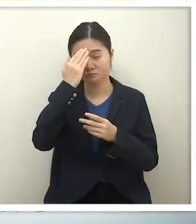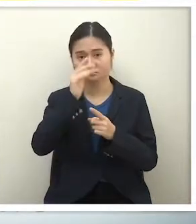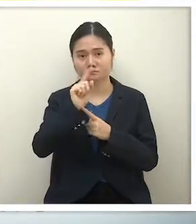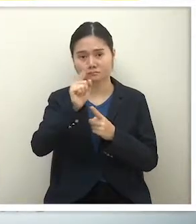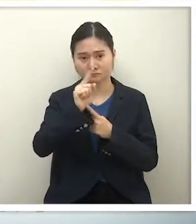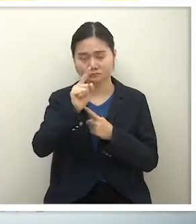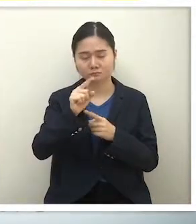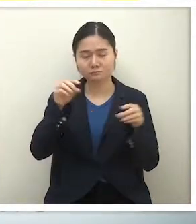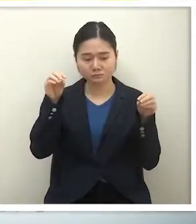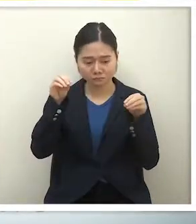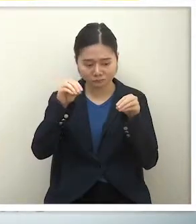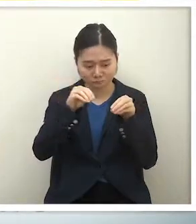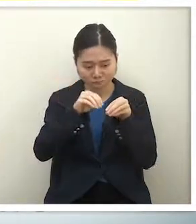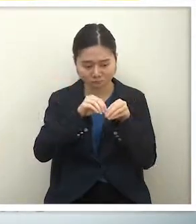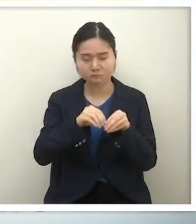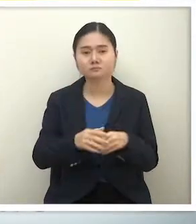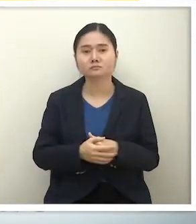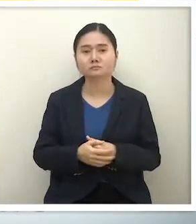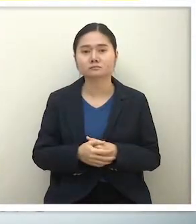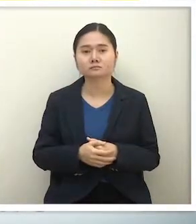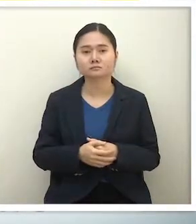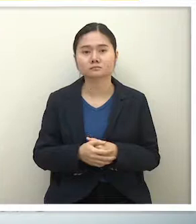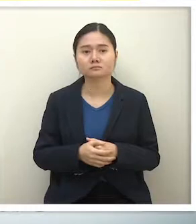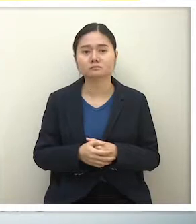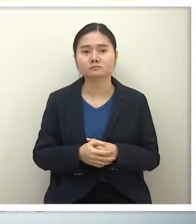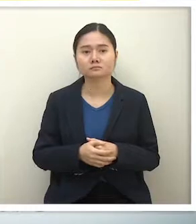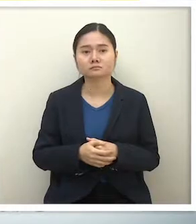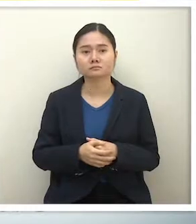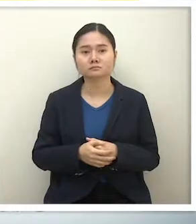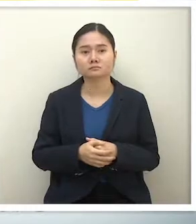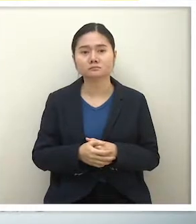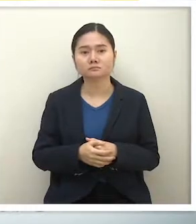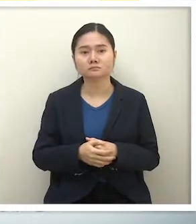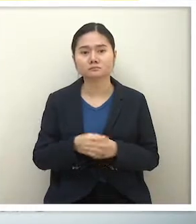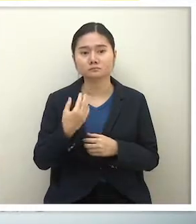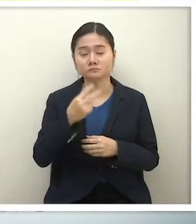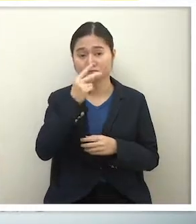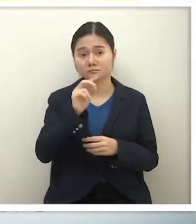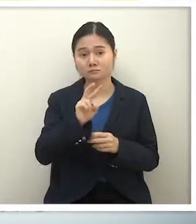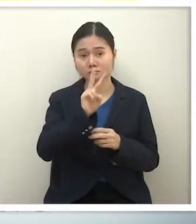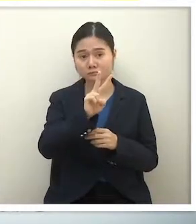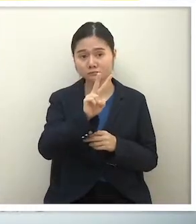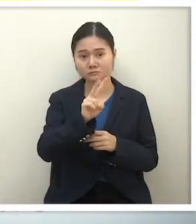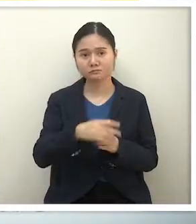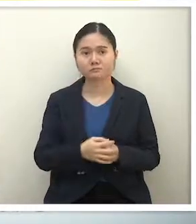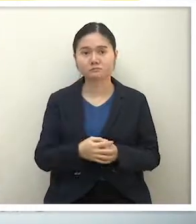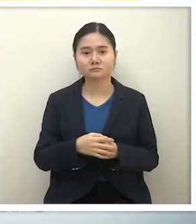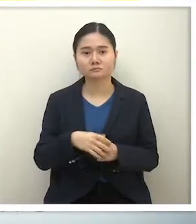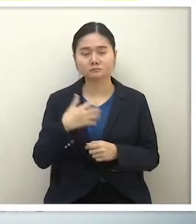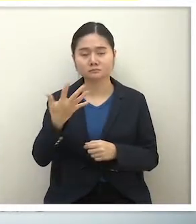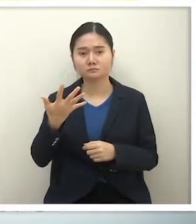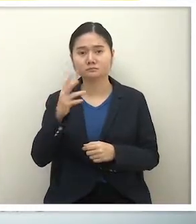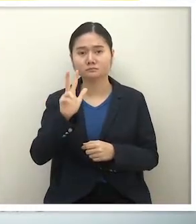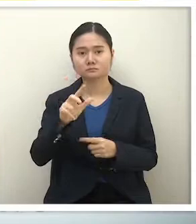อันนี้ใกล้มากอันนี้ระยะ2อันนี้ระยะ3สำหรับพื้นดินนะ